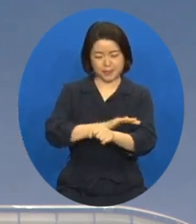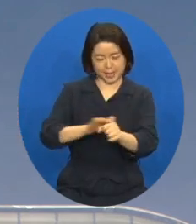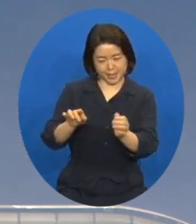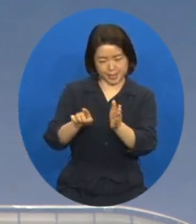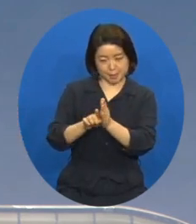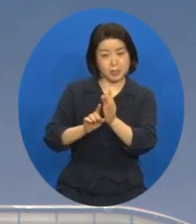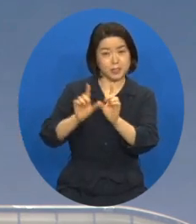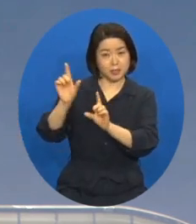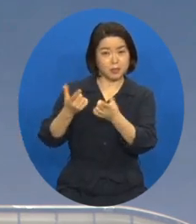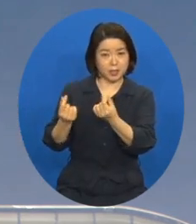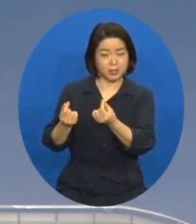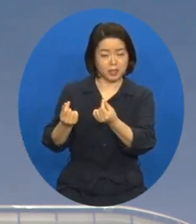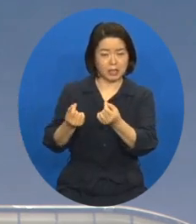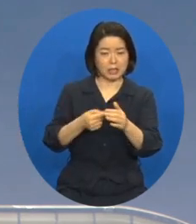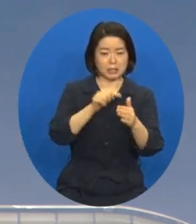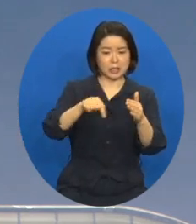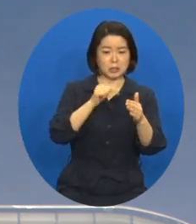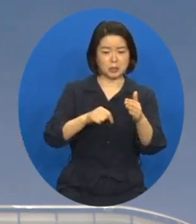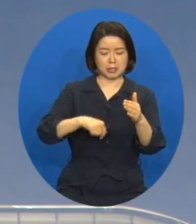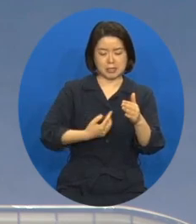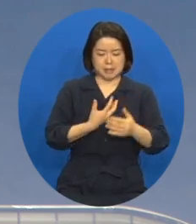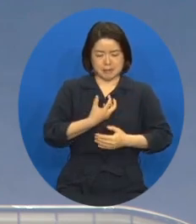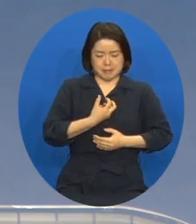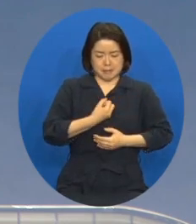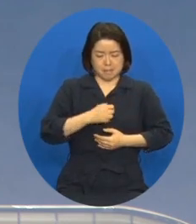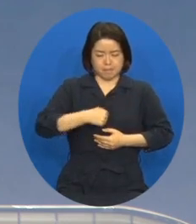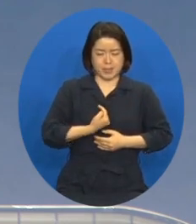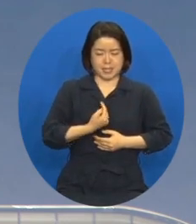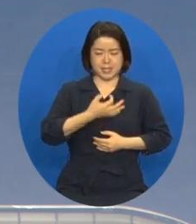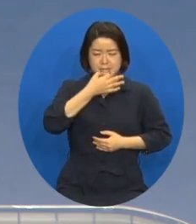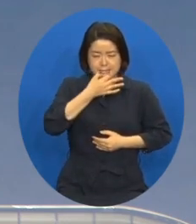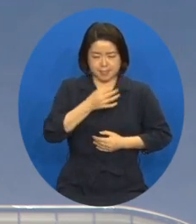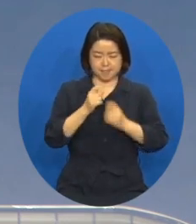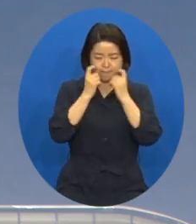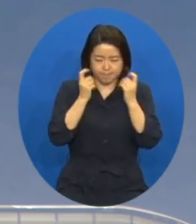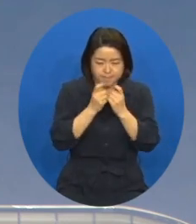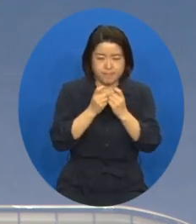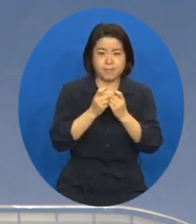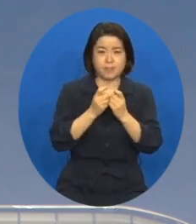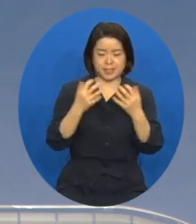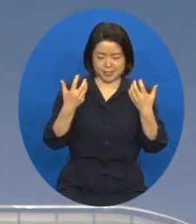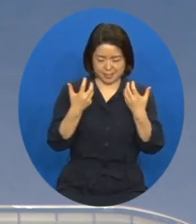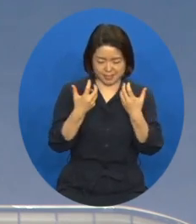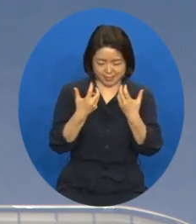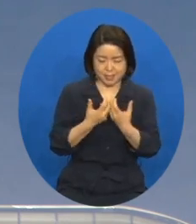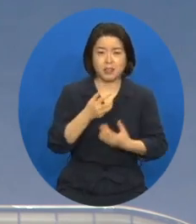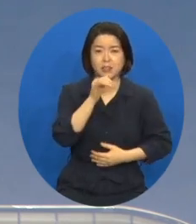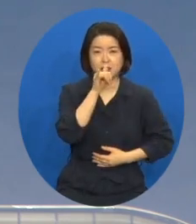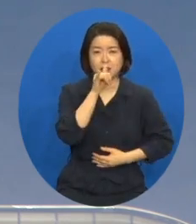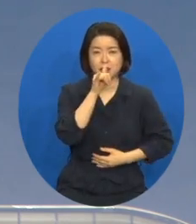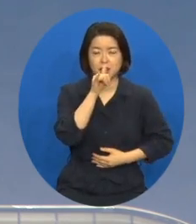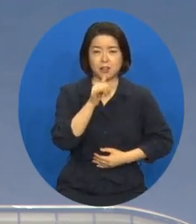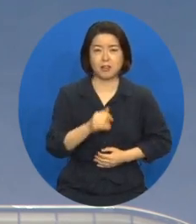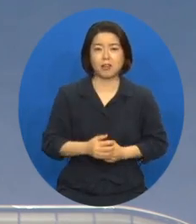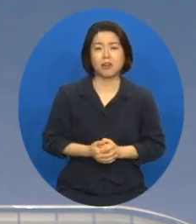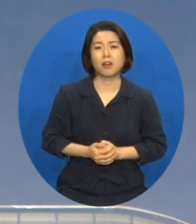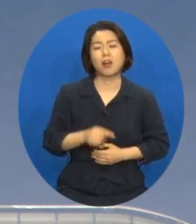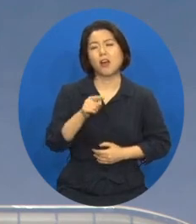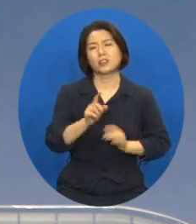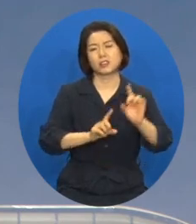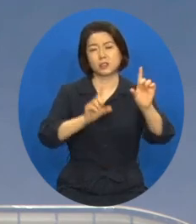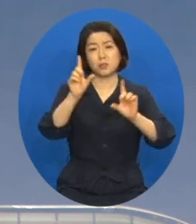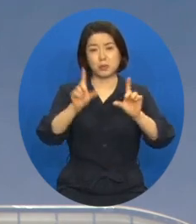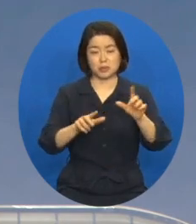같은데 속마음은 여전히 자기중심적, 이기심, 욕심 가득한 그런